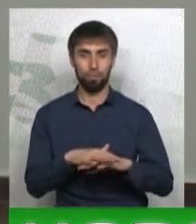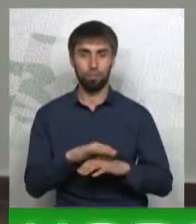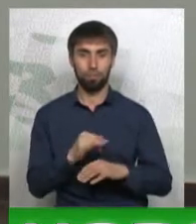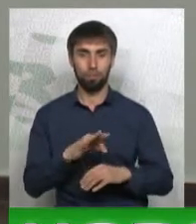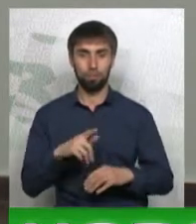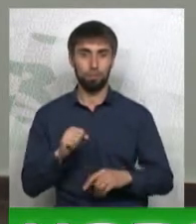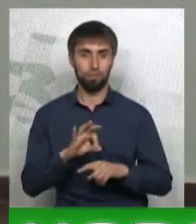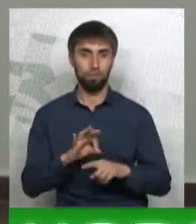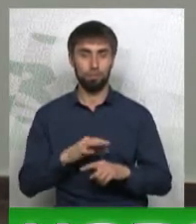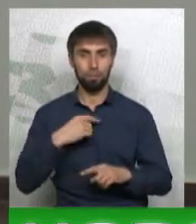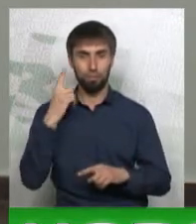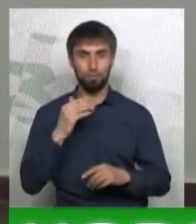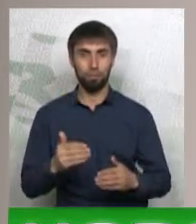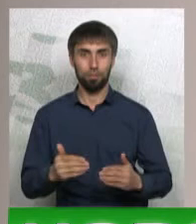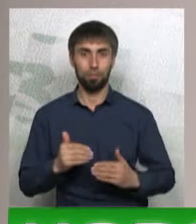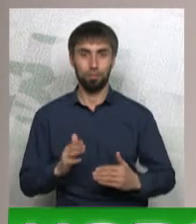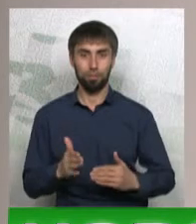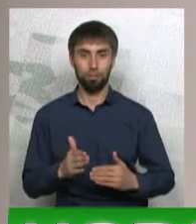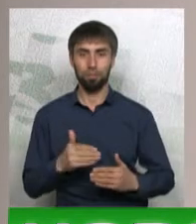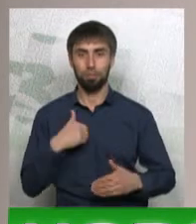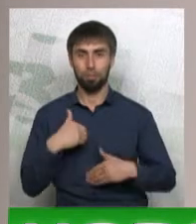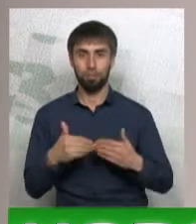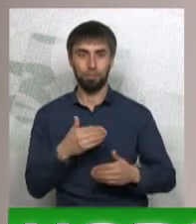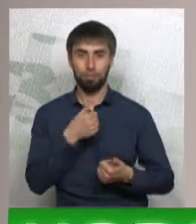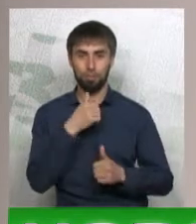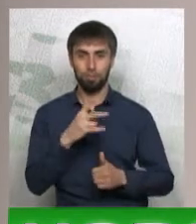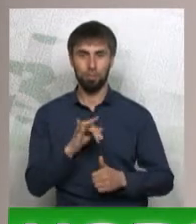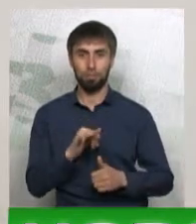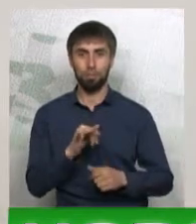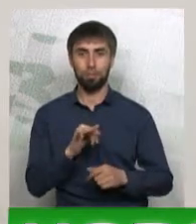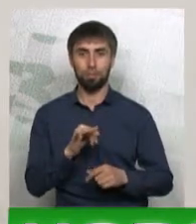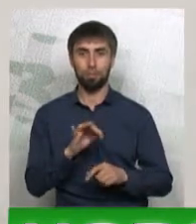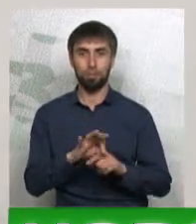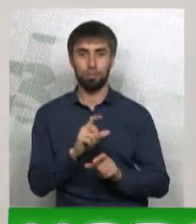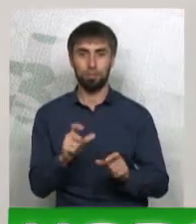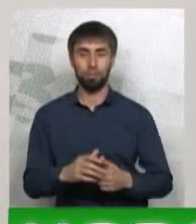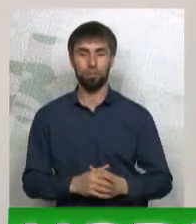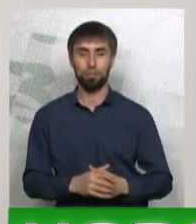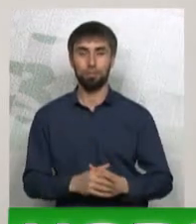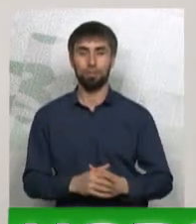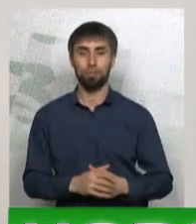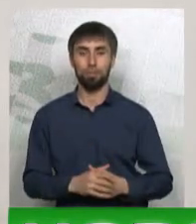тогда болезнь, я думаю, отступит. Советуют не рисковать и пациенты.